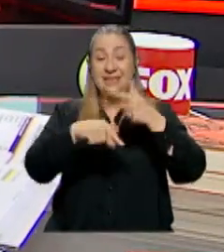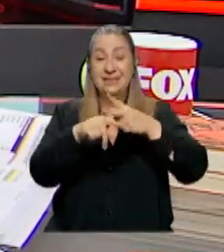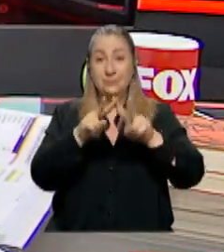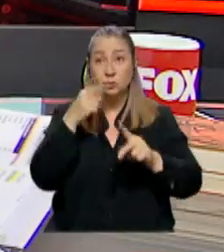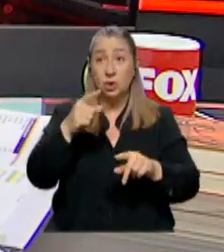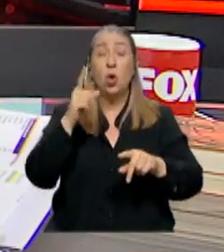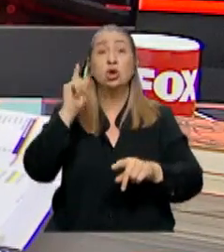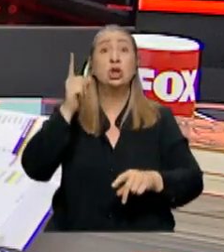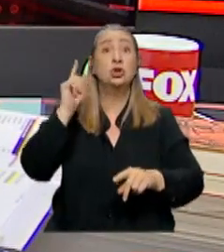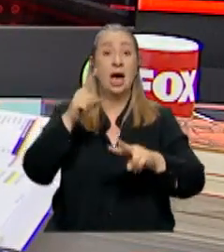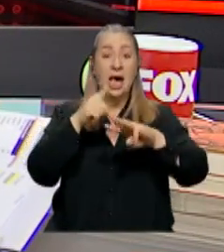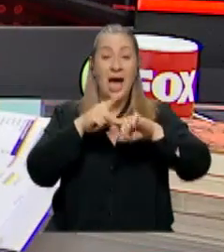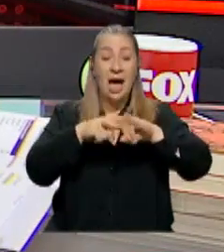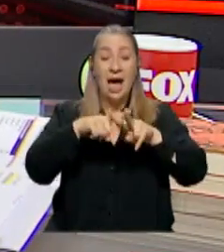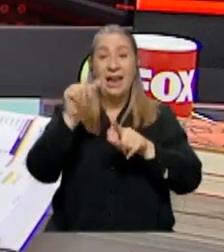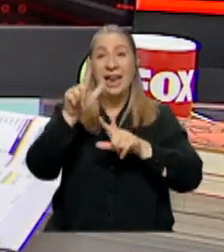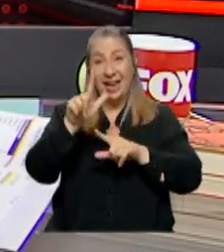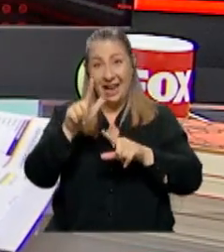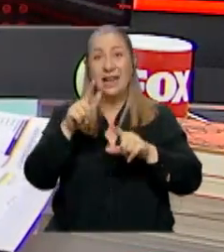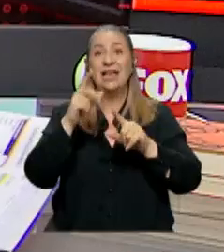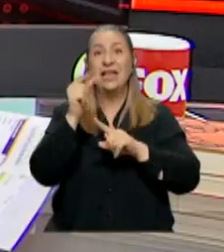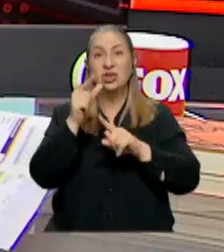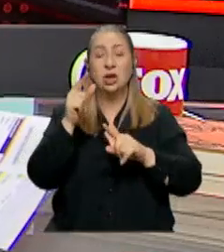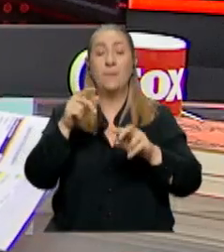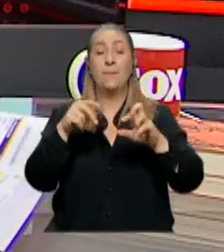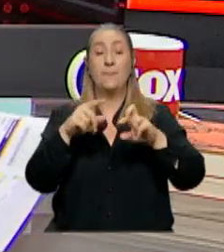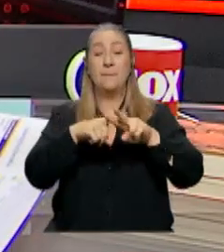hocası Halil İnalcık, patrimonyalizm diyor.